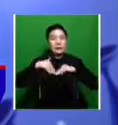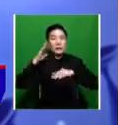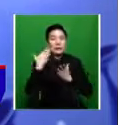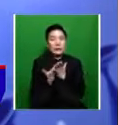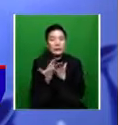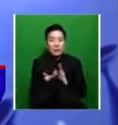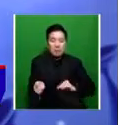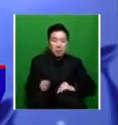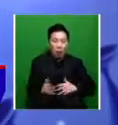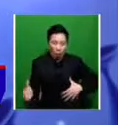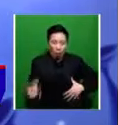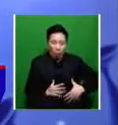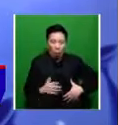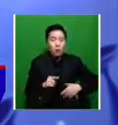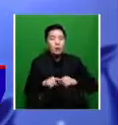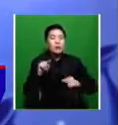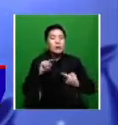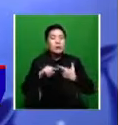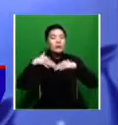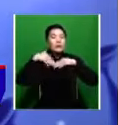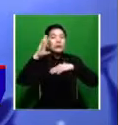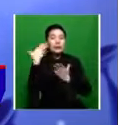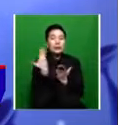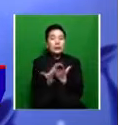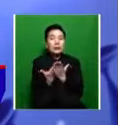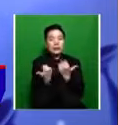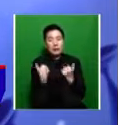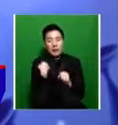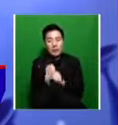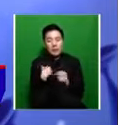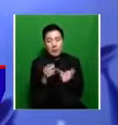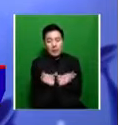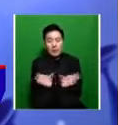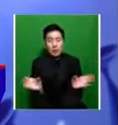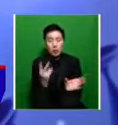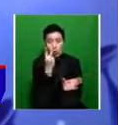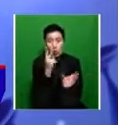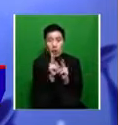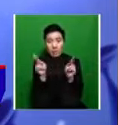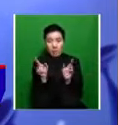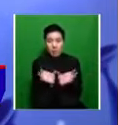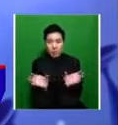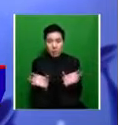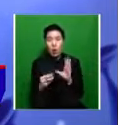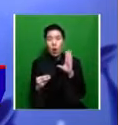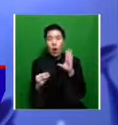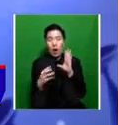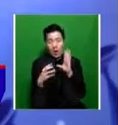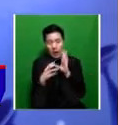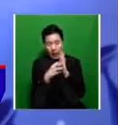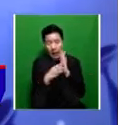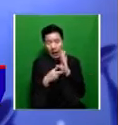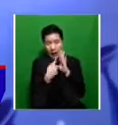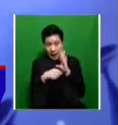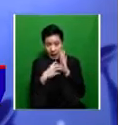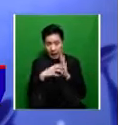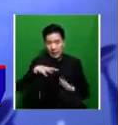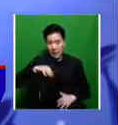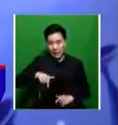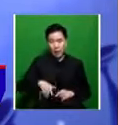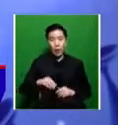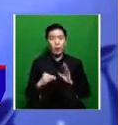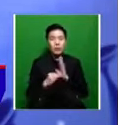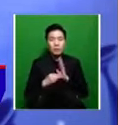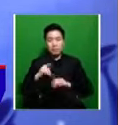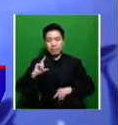าซึ่งคณะกรรมการเฉพาะกิจชุดนี้เนี่ยจะแบ่งเป็น2 ส่วนก็คือทั้งส่วนกลางแล้วก็ในระดับจังหวัดด้วยเพราะว่าเราจะต้อง